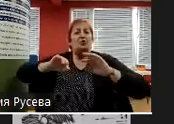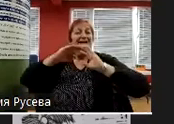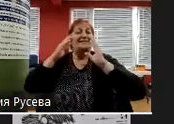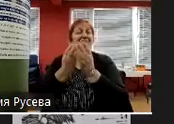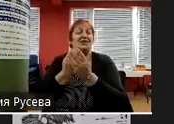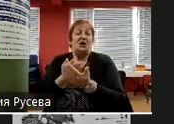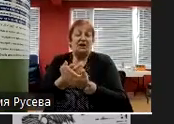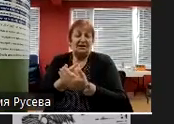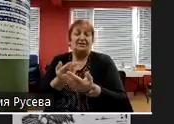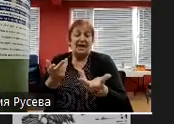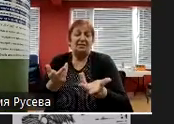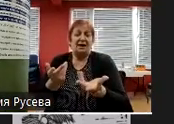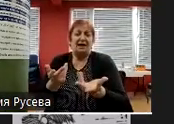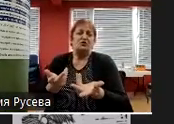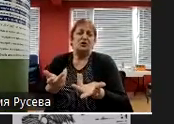така че